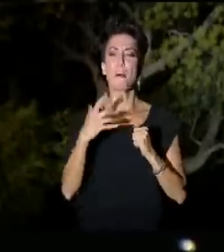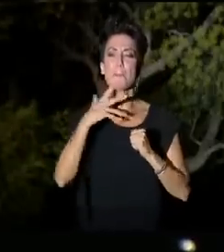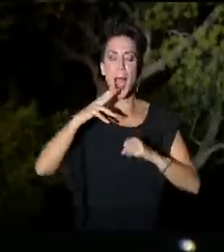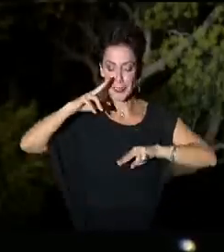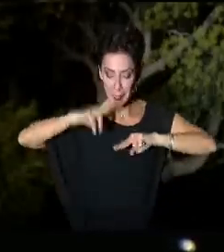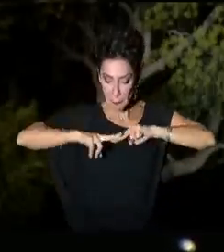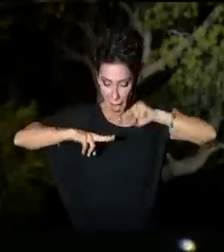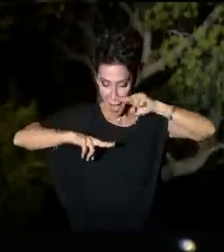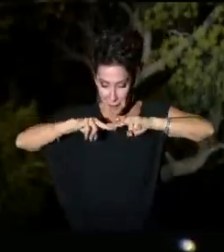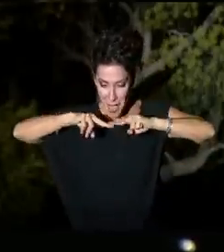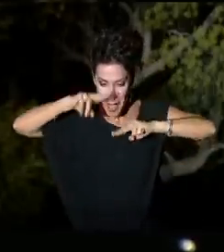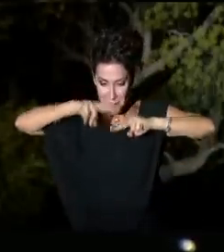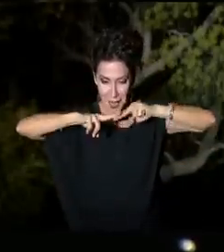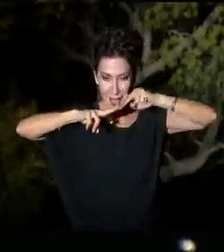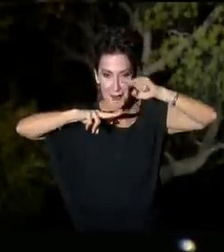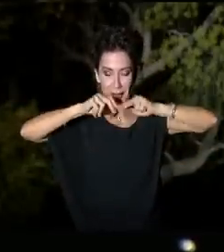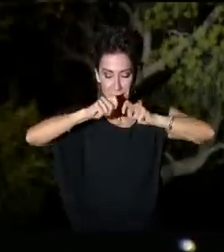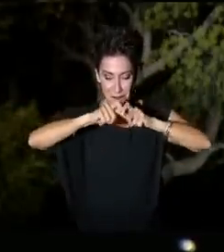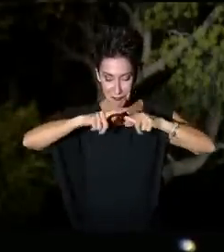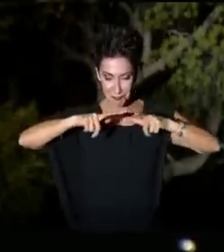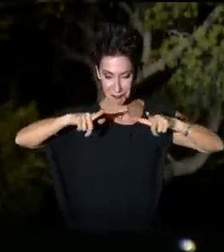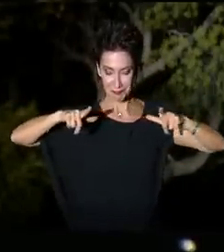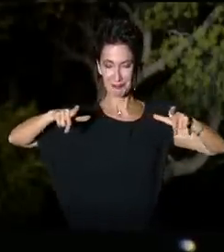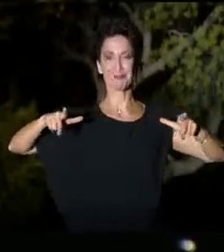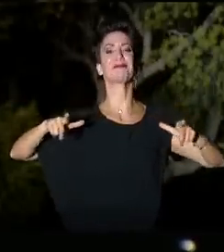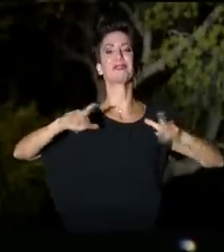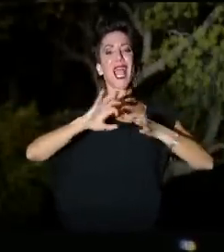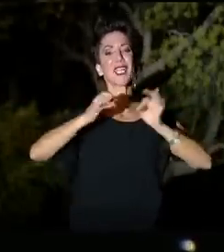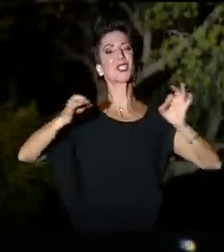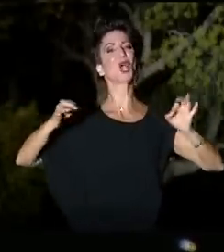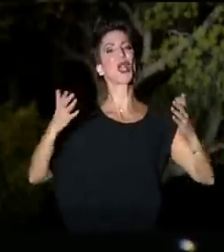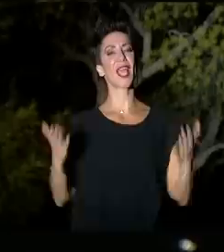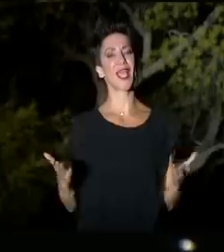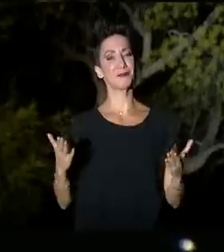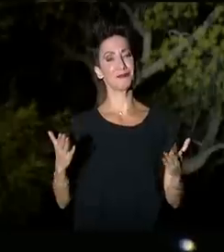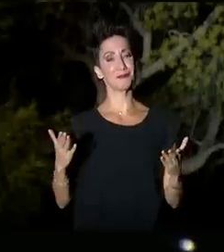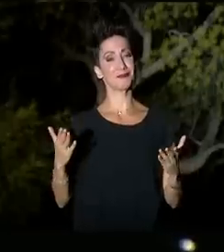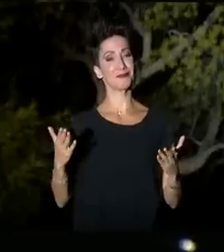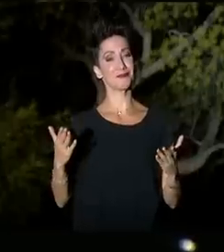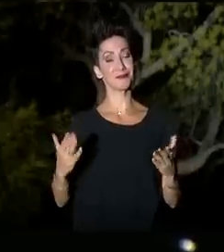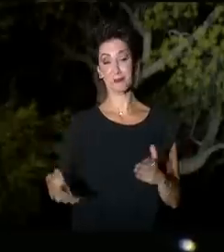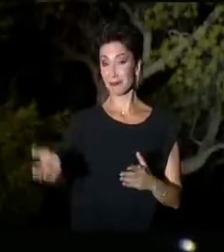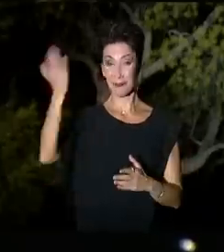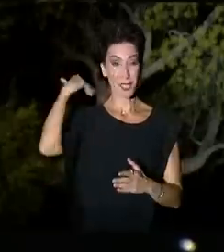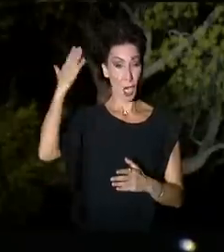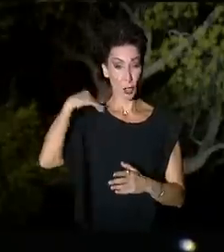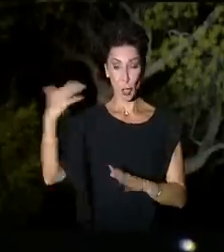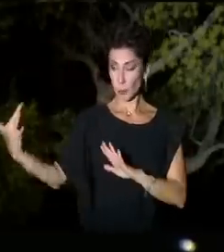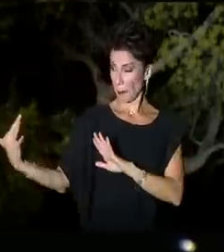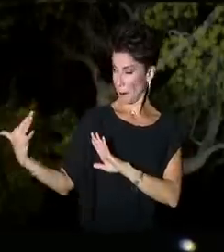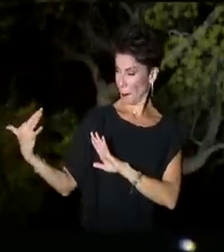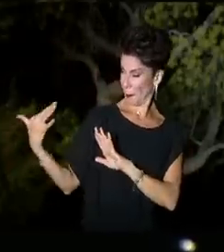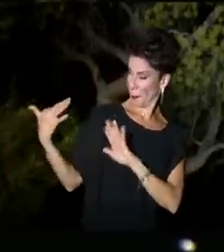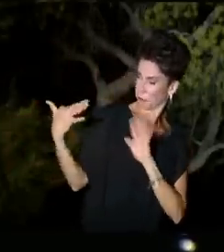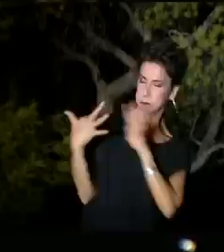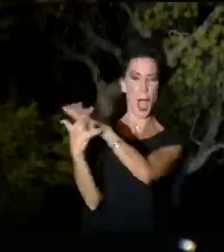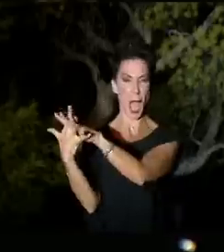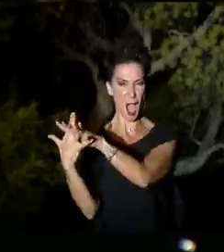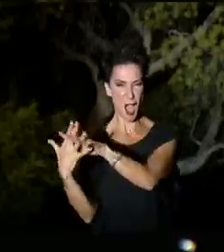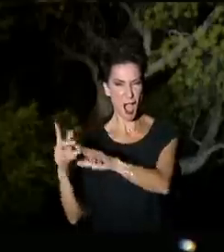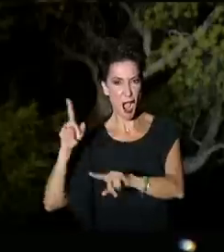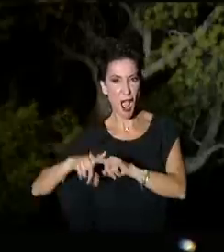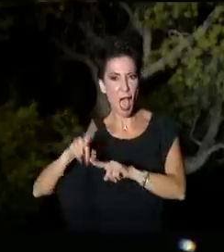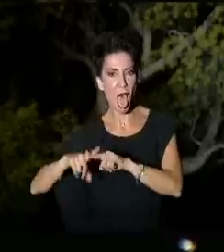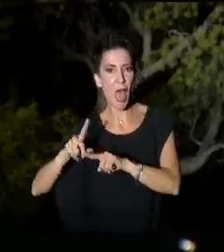Γιατί αν δεν απέκρουαν τότε οι Έλληνες τους εξανατολών επιδρομής, δεν θα